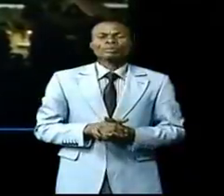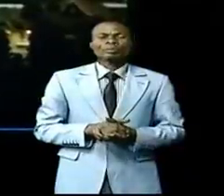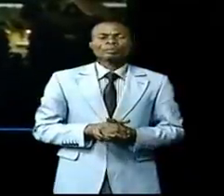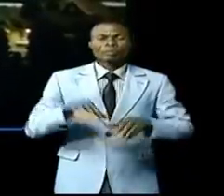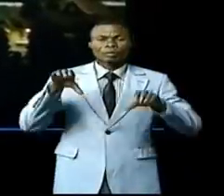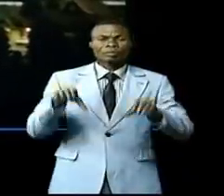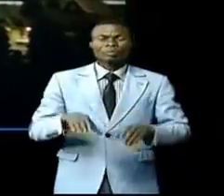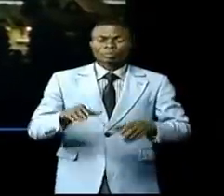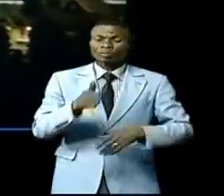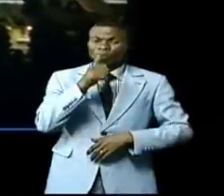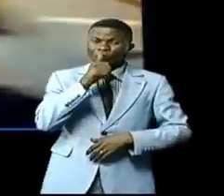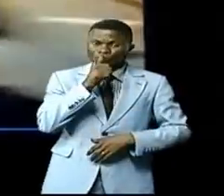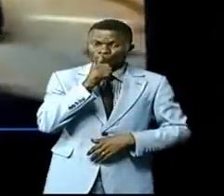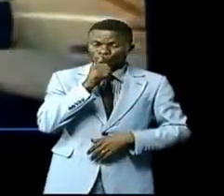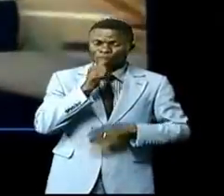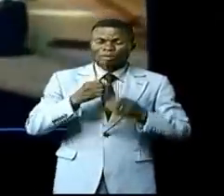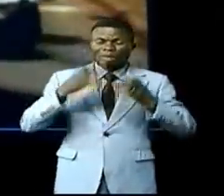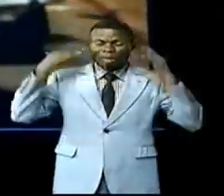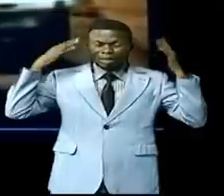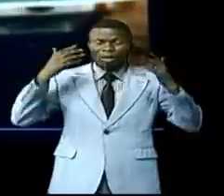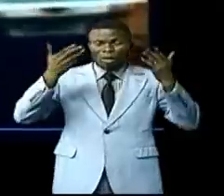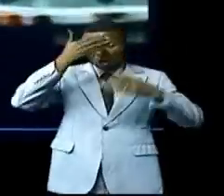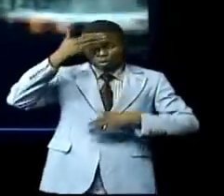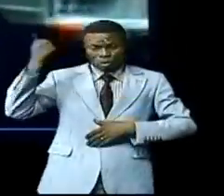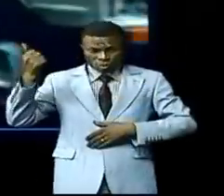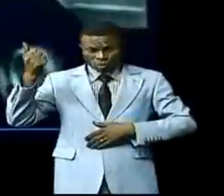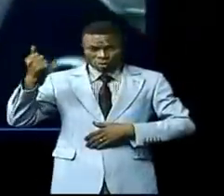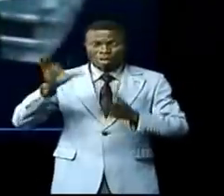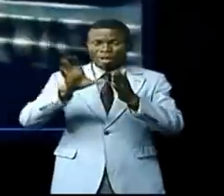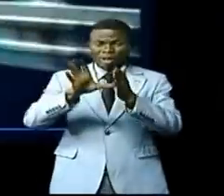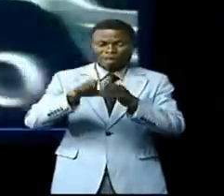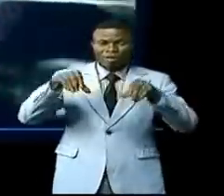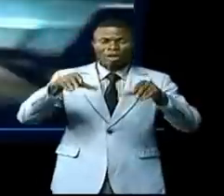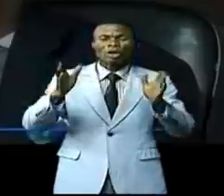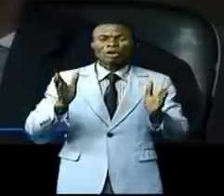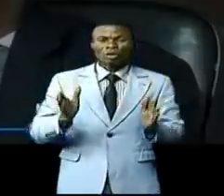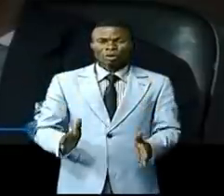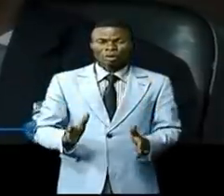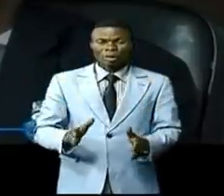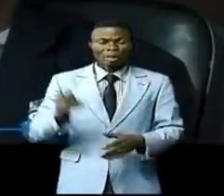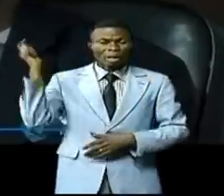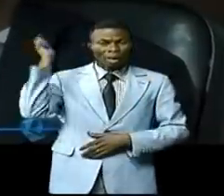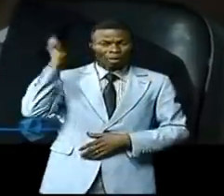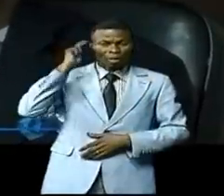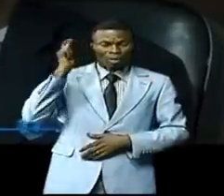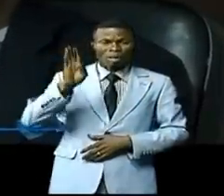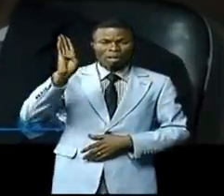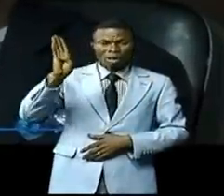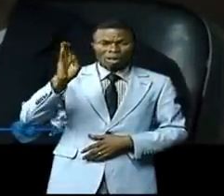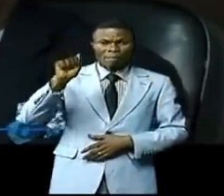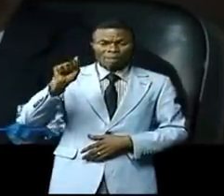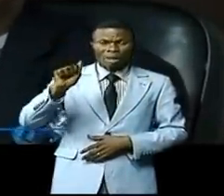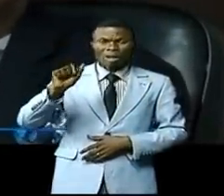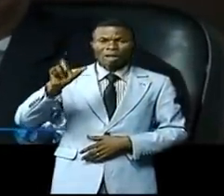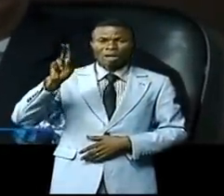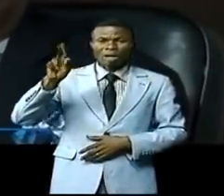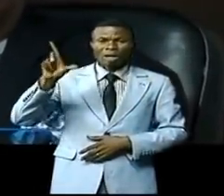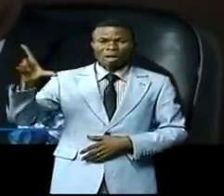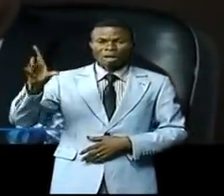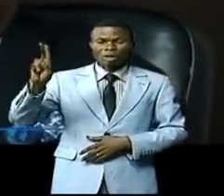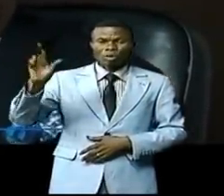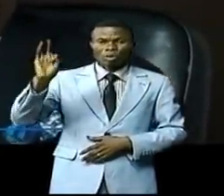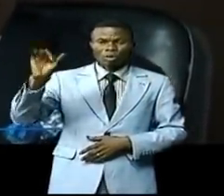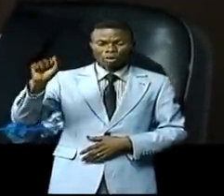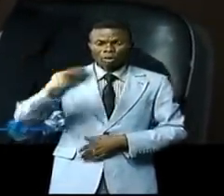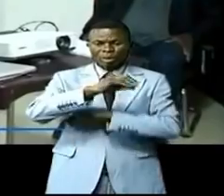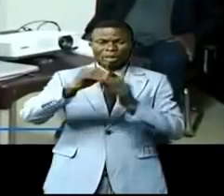Congo, les silences des crimes oubliés, un chef-d'œuvre du cinéaste congolais, le professeur Baloufou Bakoupa Kanunda, aujourd'hui au